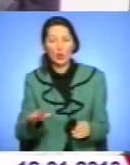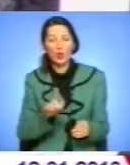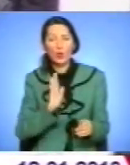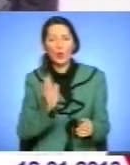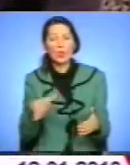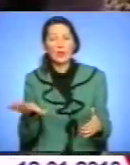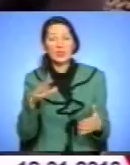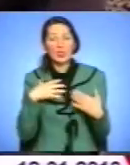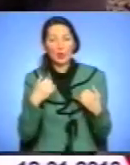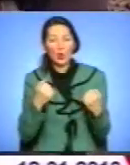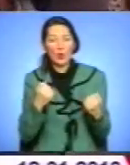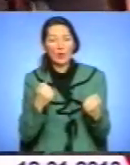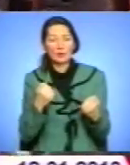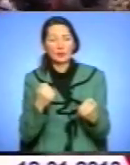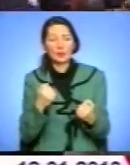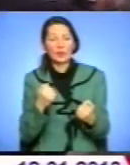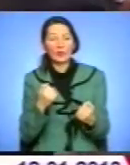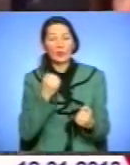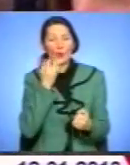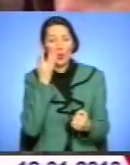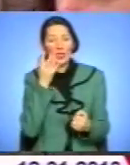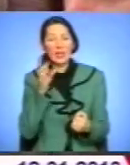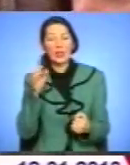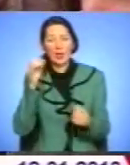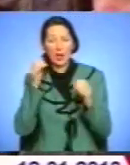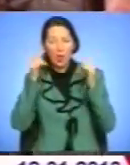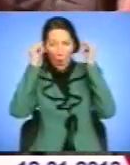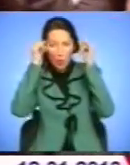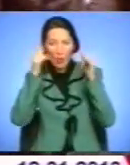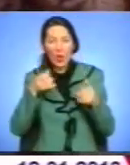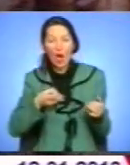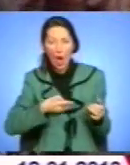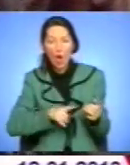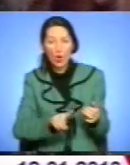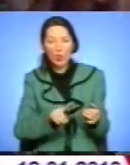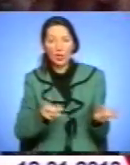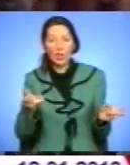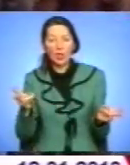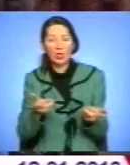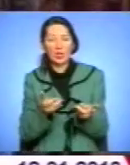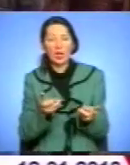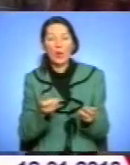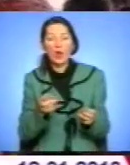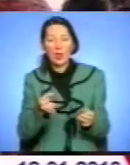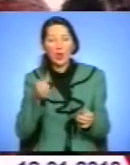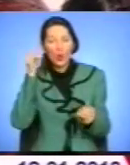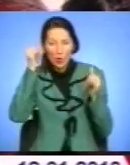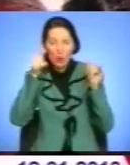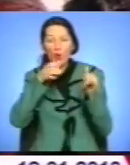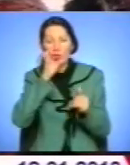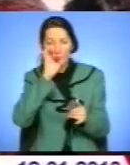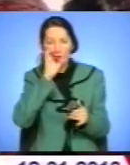були здорові. Давали худобу, коли котеля родить, і брали свячену воду і напували, щоб худоба не слабувала.